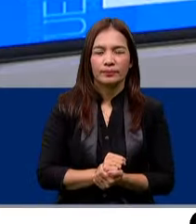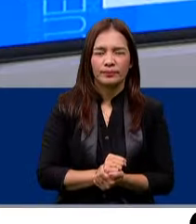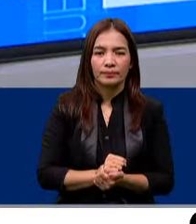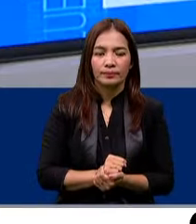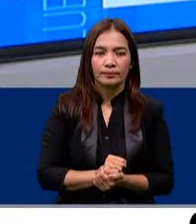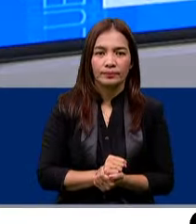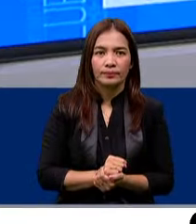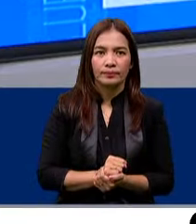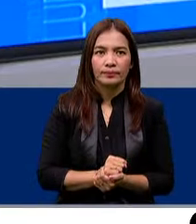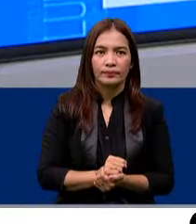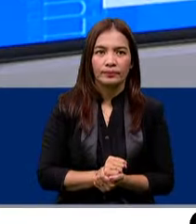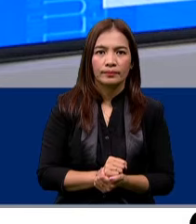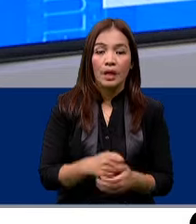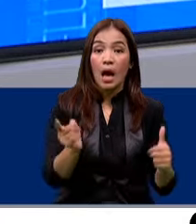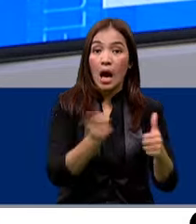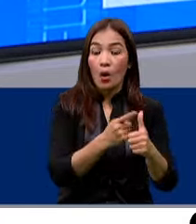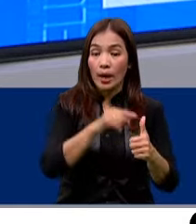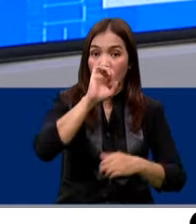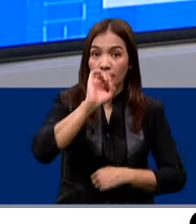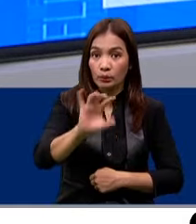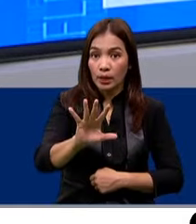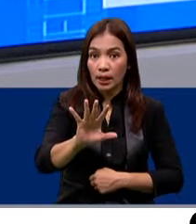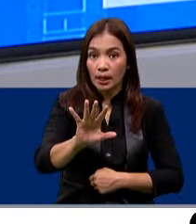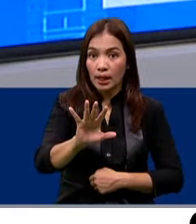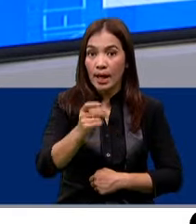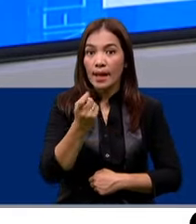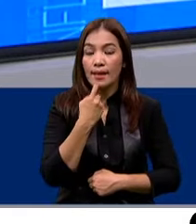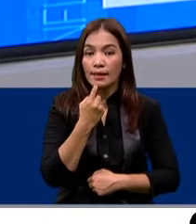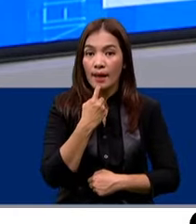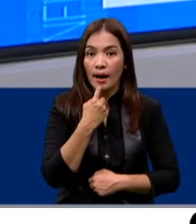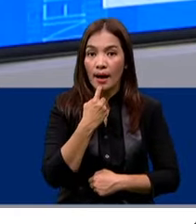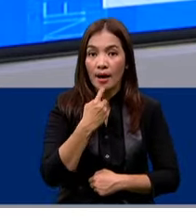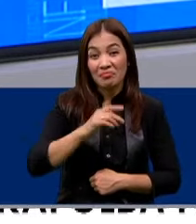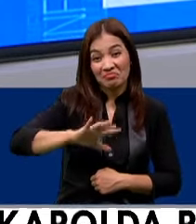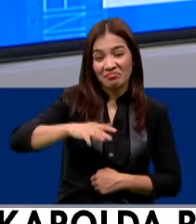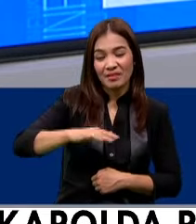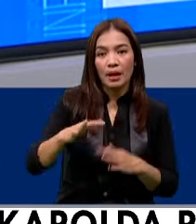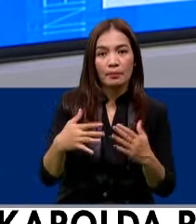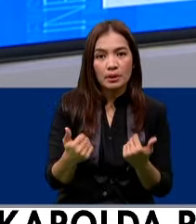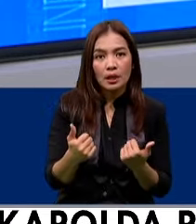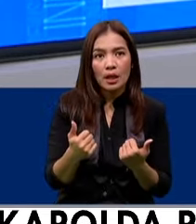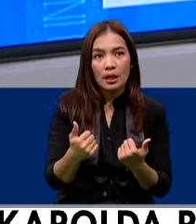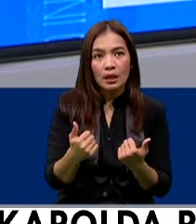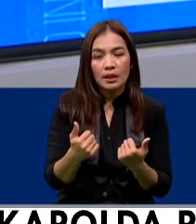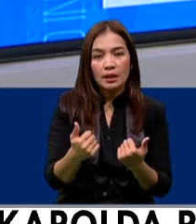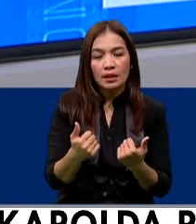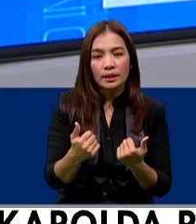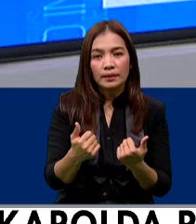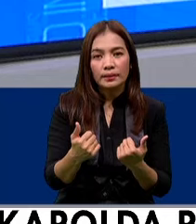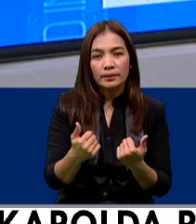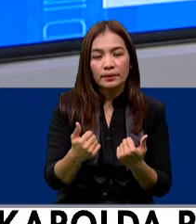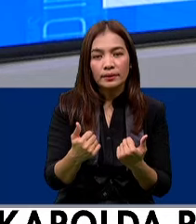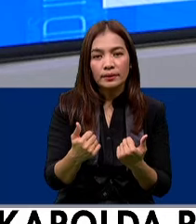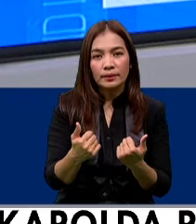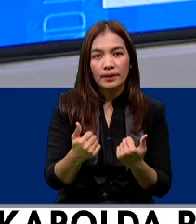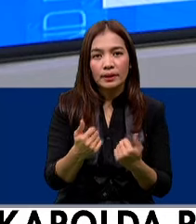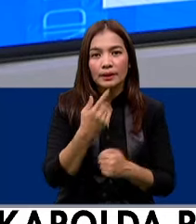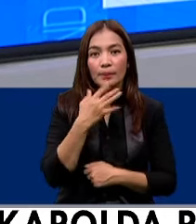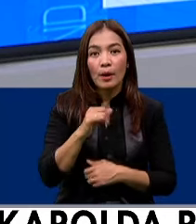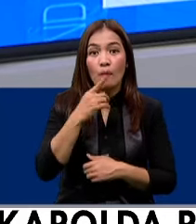mas Fitra Sebutkan di awal ya itu yang eh relatif masih apa tadi istilahnya eh under under mining